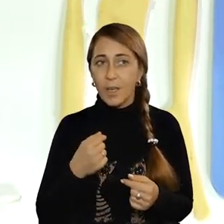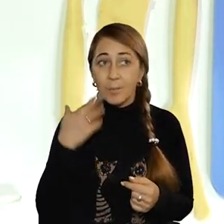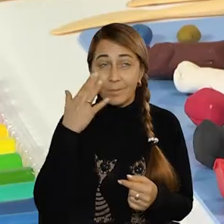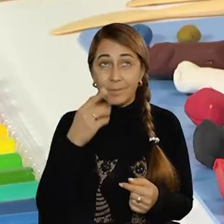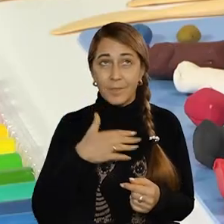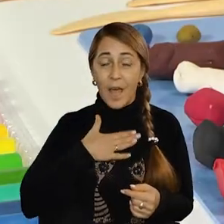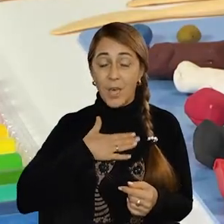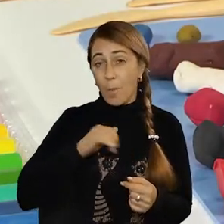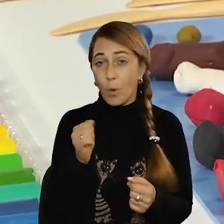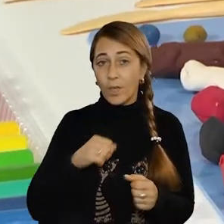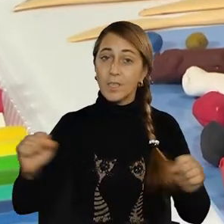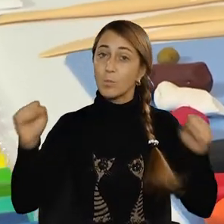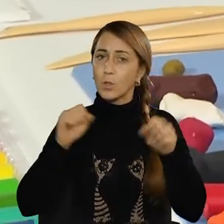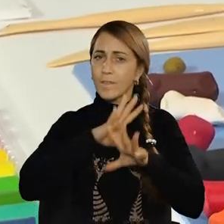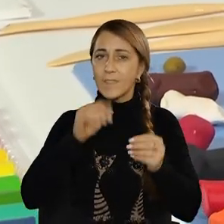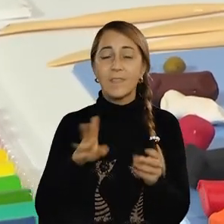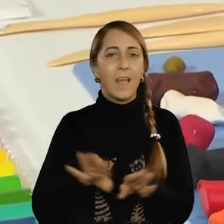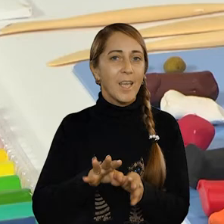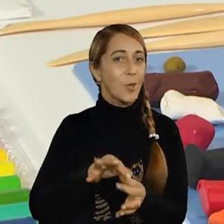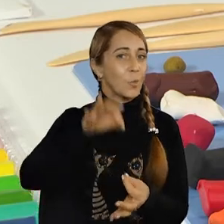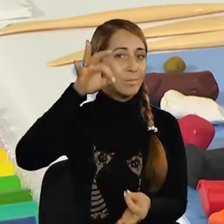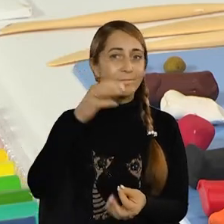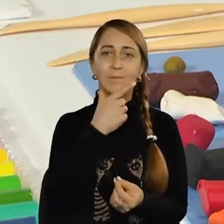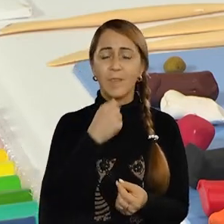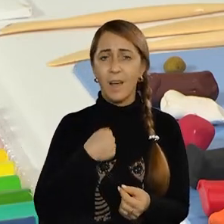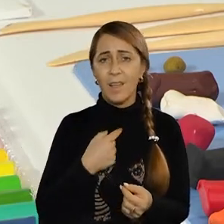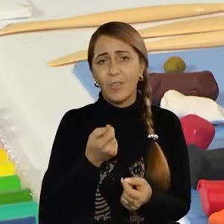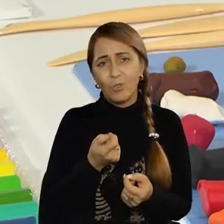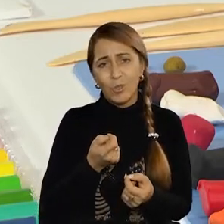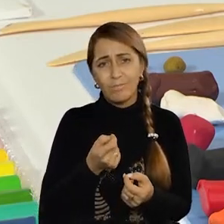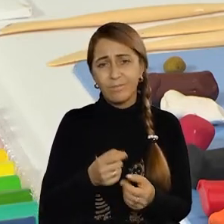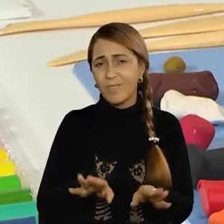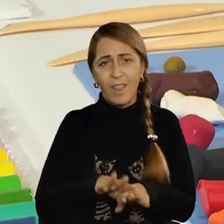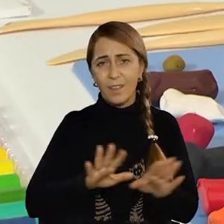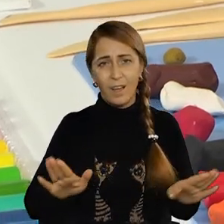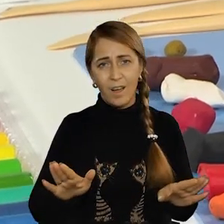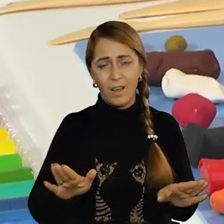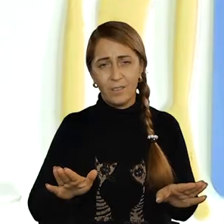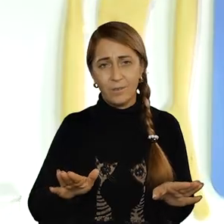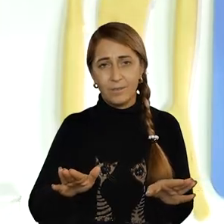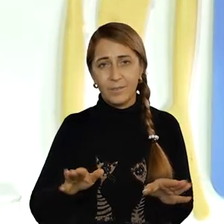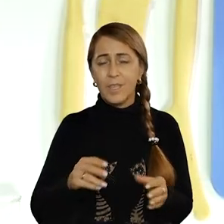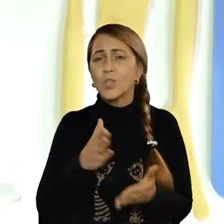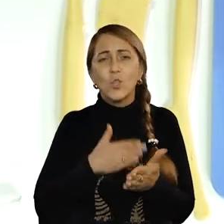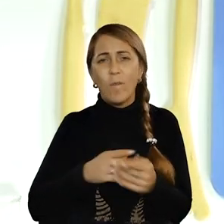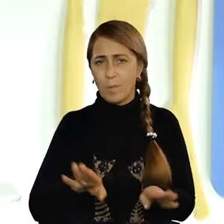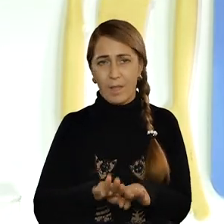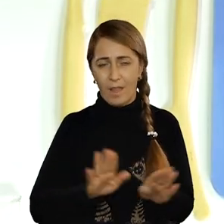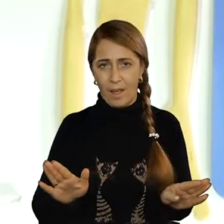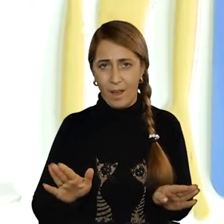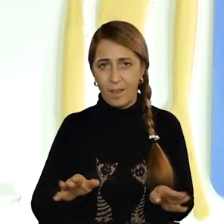наша подруга. «У спортзалі всі такі струнки, а я трохи не така. Ну, зовсім не